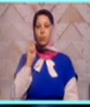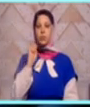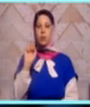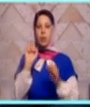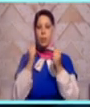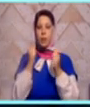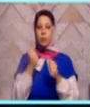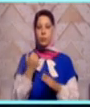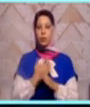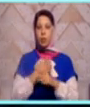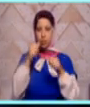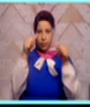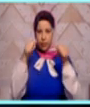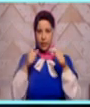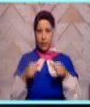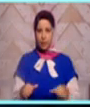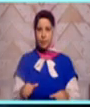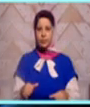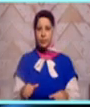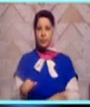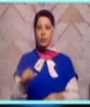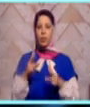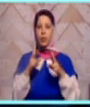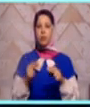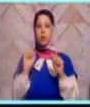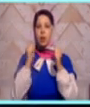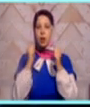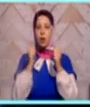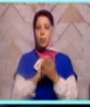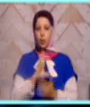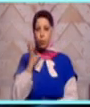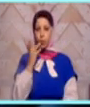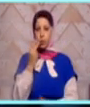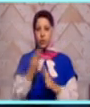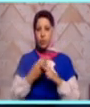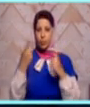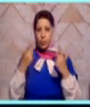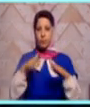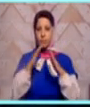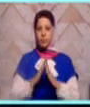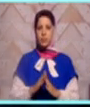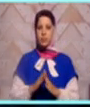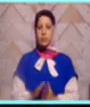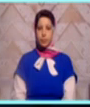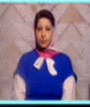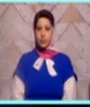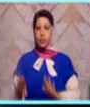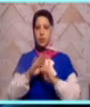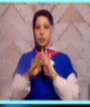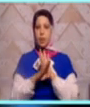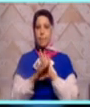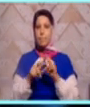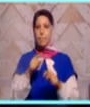تم اعلان مواعيد الانقطاعات على ما اعتقد ان بعد اعلان المواعيد والالتزام الحقيقه بمده